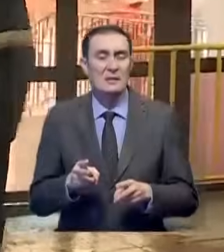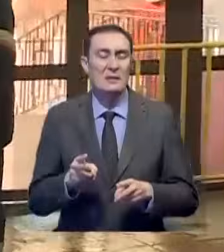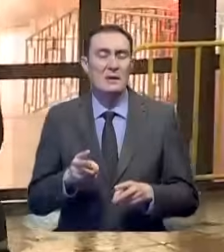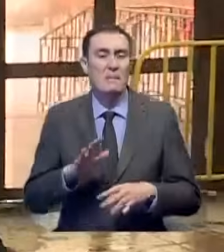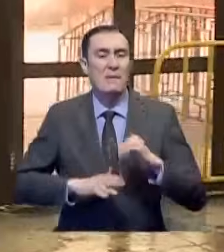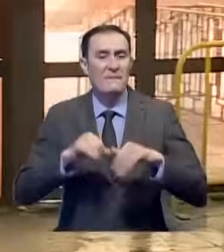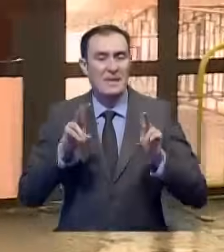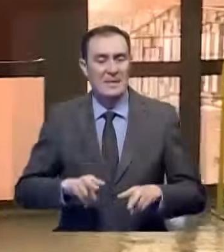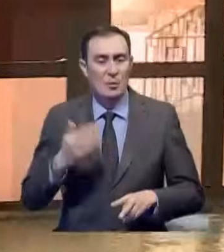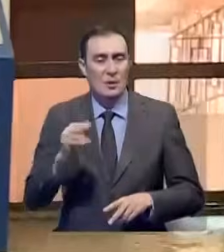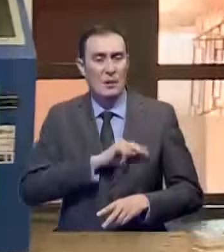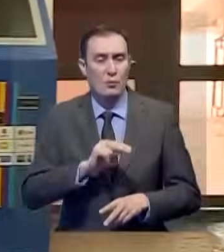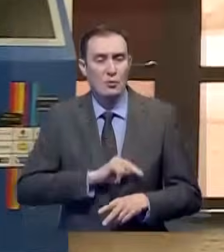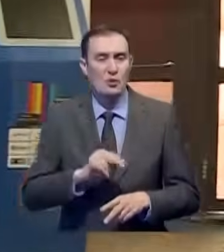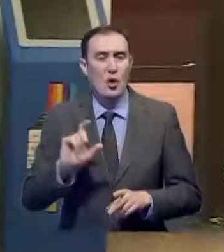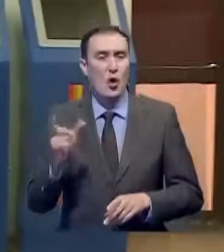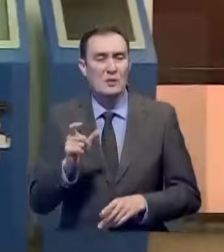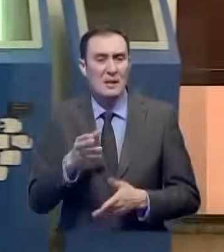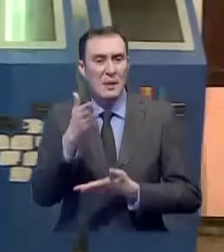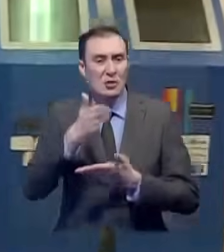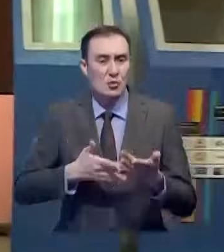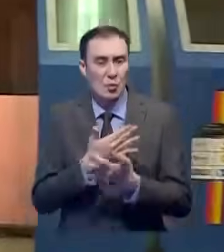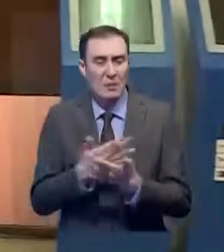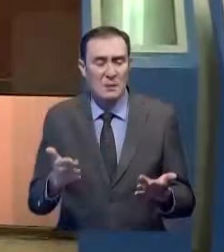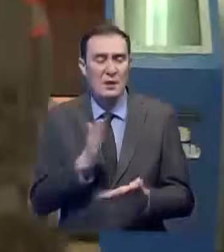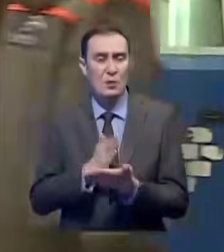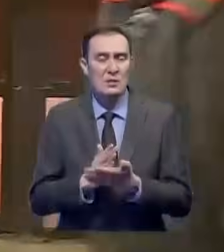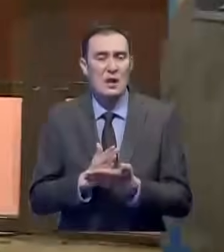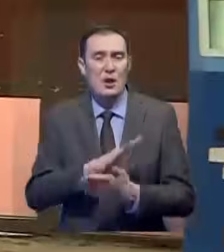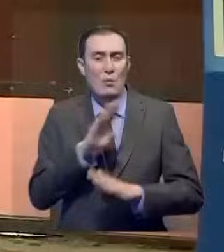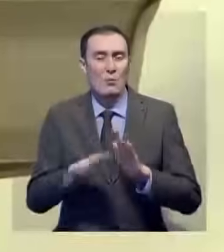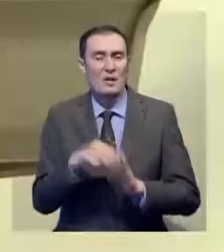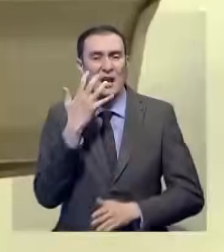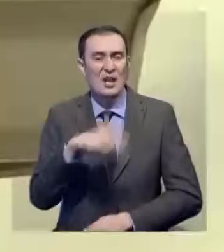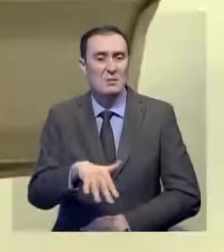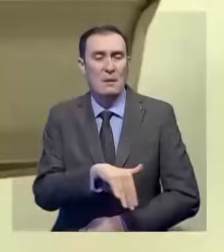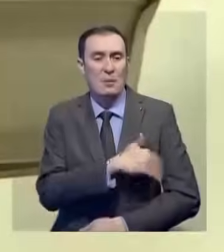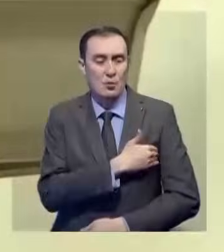травмоопасных профессий. Специалист работает с острыми режущими инструментами, находится под воздействием высоких